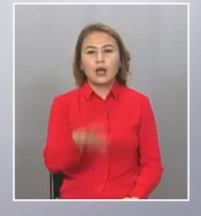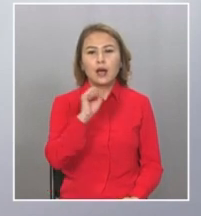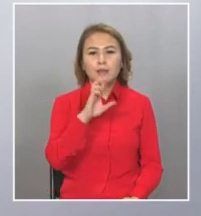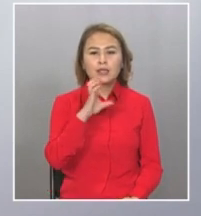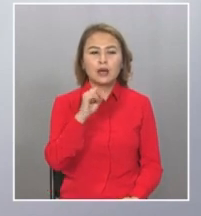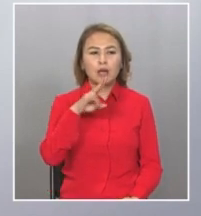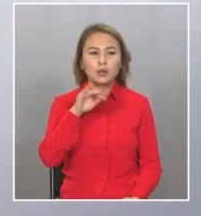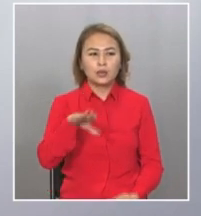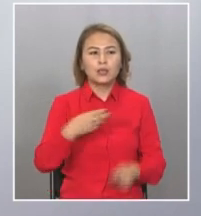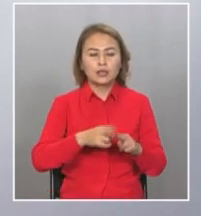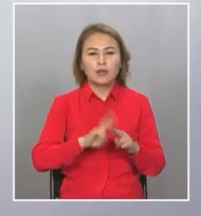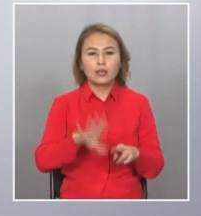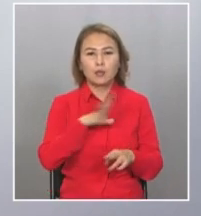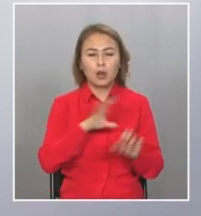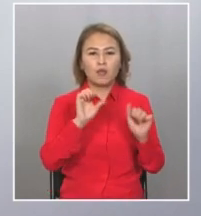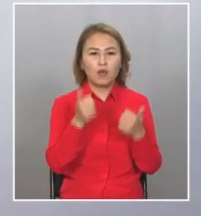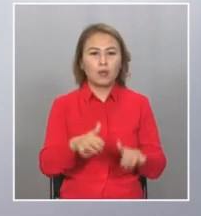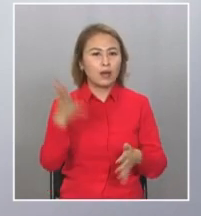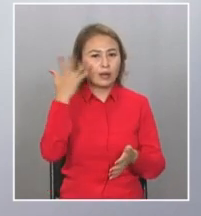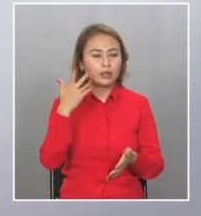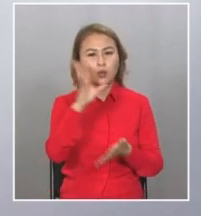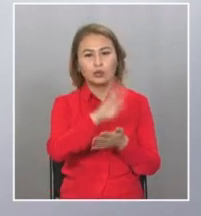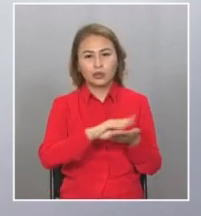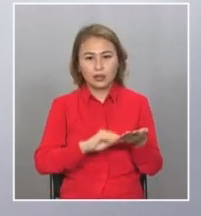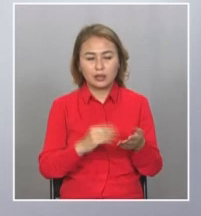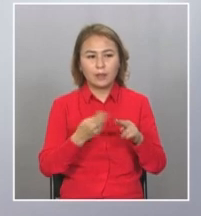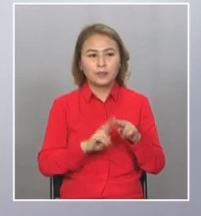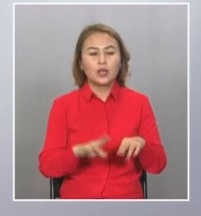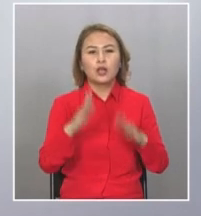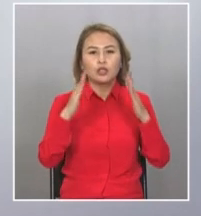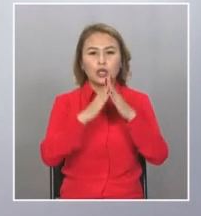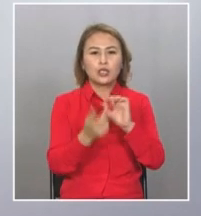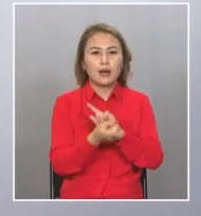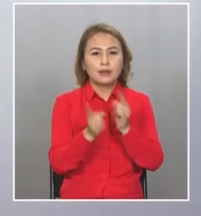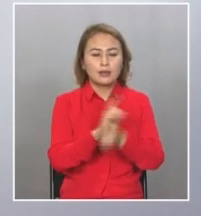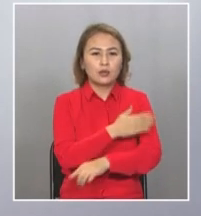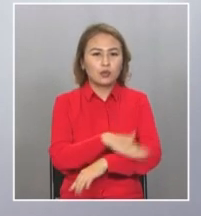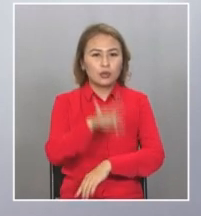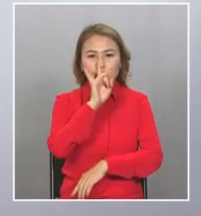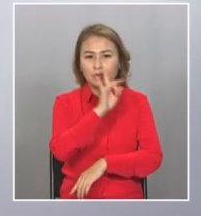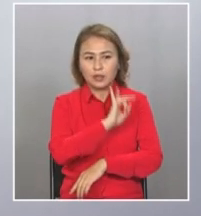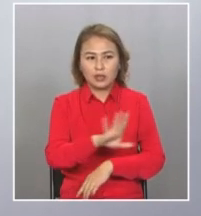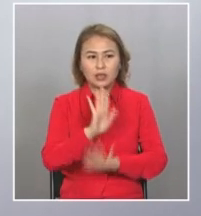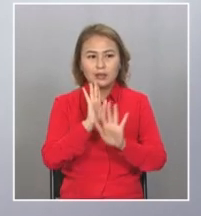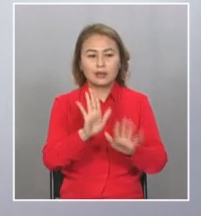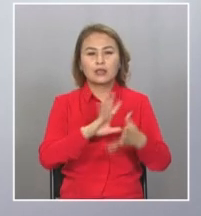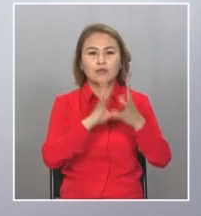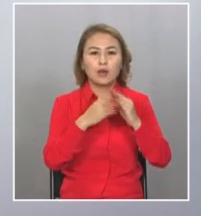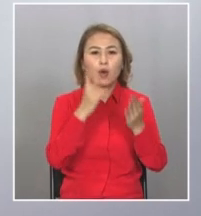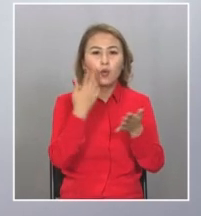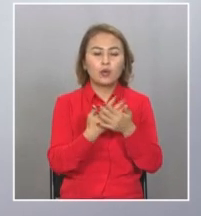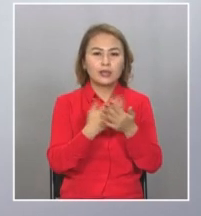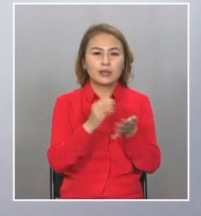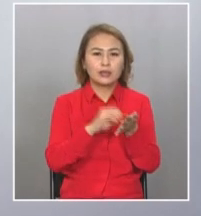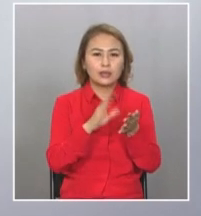Абсолюттік сілтемеде формула көшірілгенде ұяшықтың адресі өзгермейді. Яғни, сілтеме көрсетіп